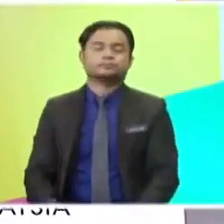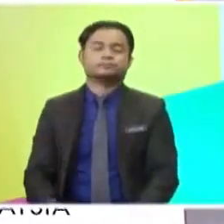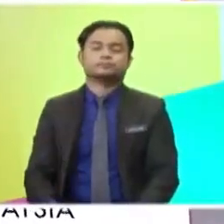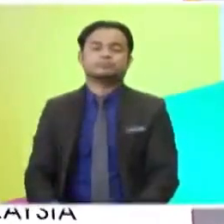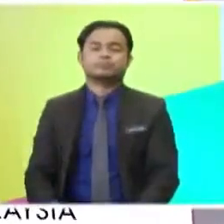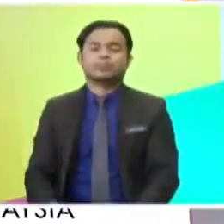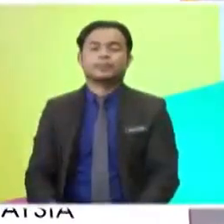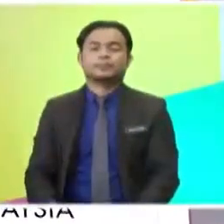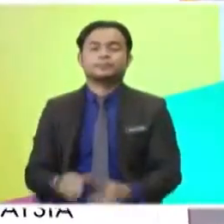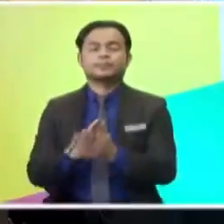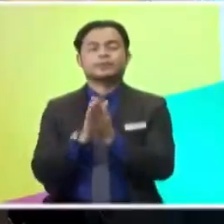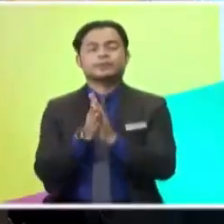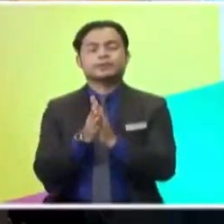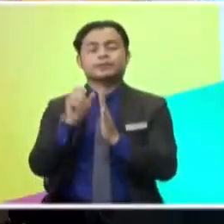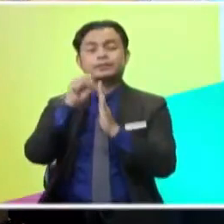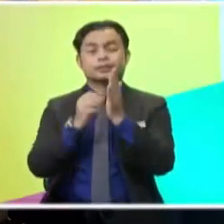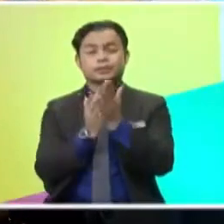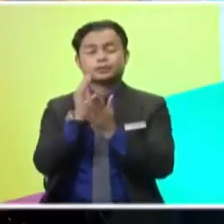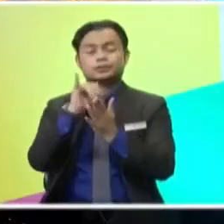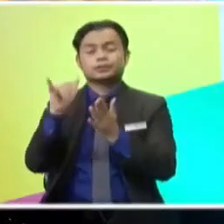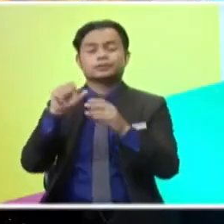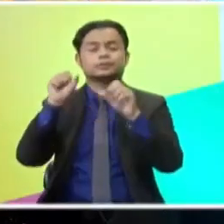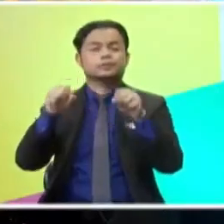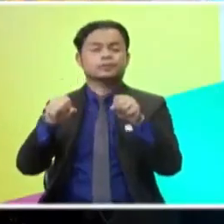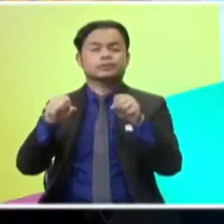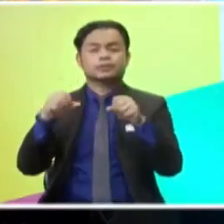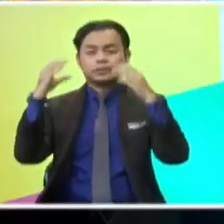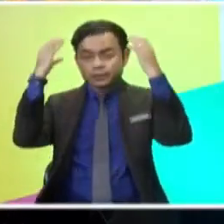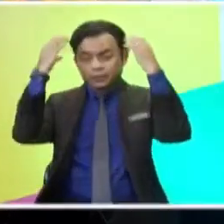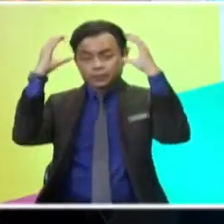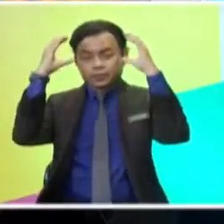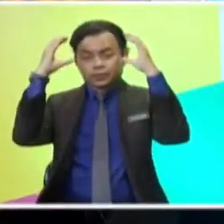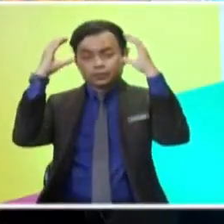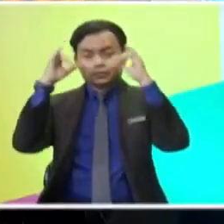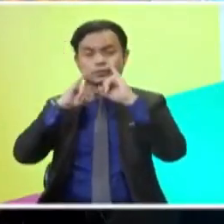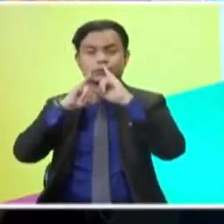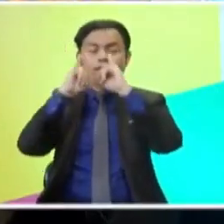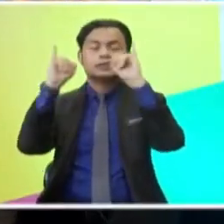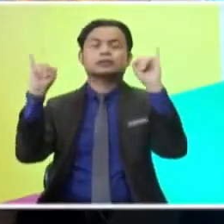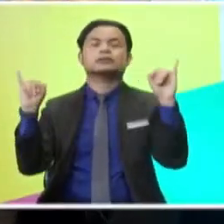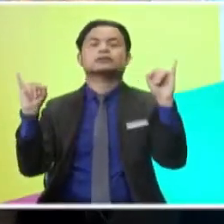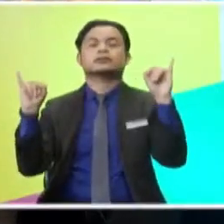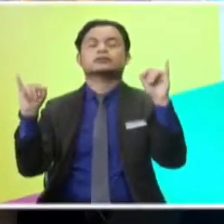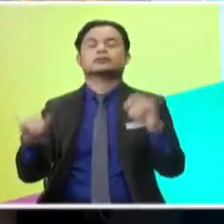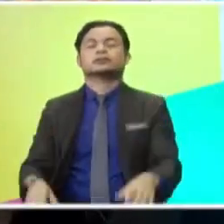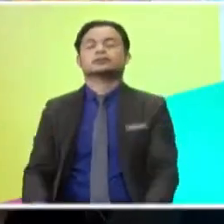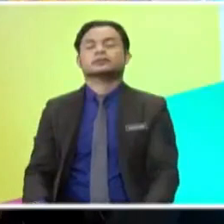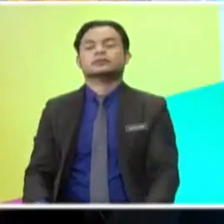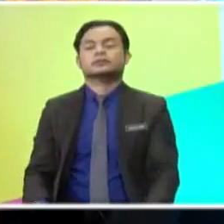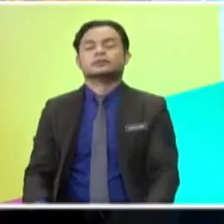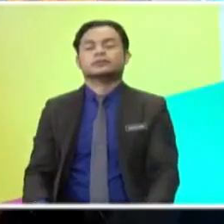okey. Jadi seterusnya, boleh tak cikgu Liana dan cikgu Zakaria terangkan kepada kami, apakah bidang kuasa Sri Paduka Baginda yang di-Pertuan